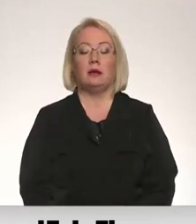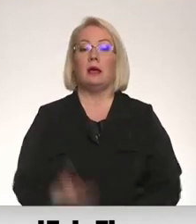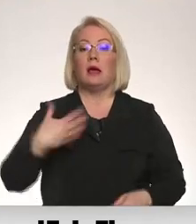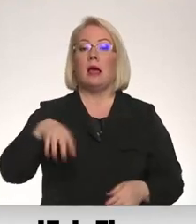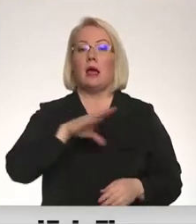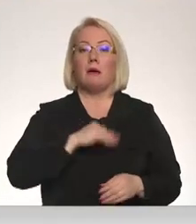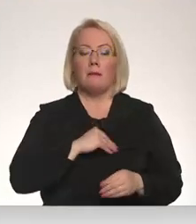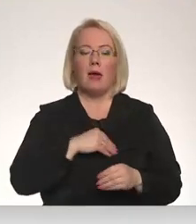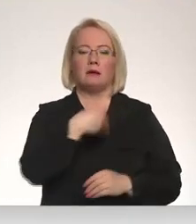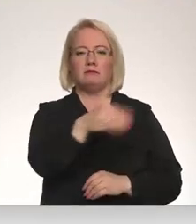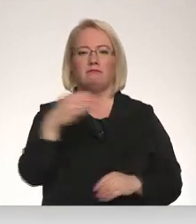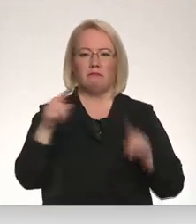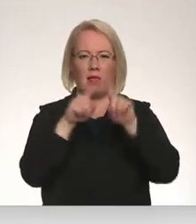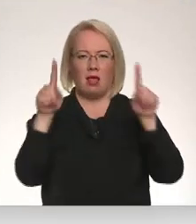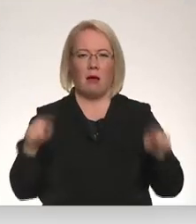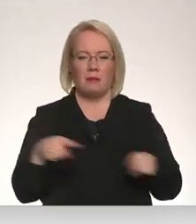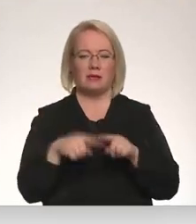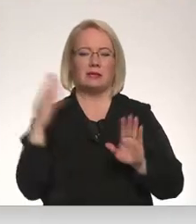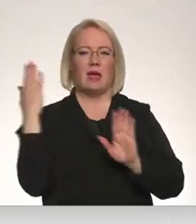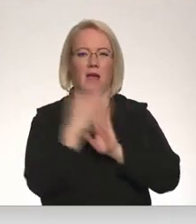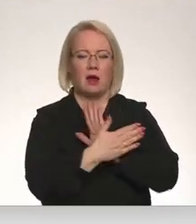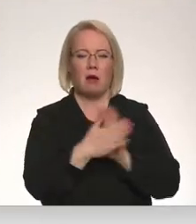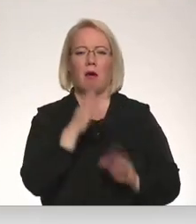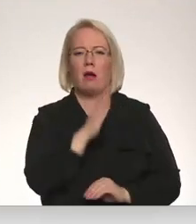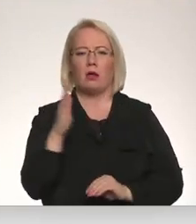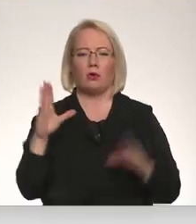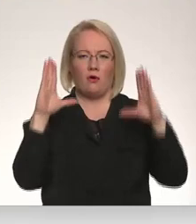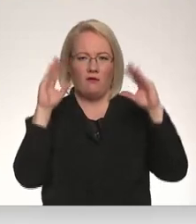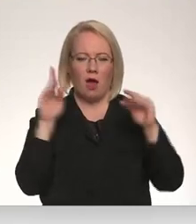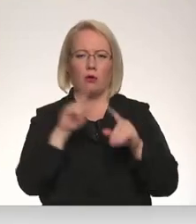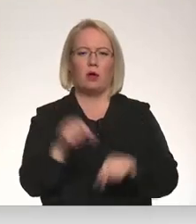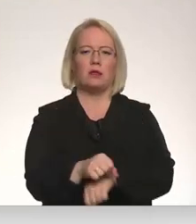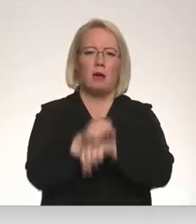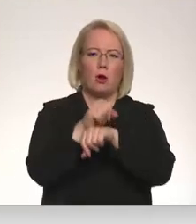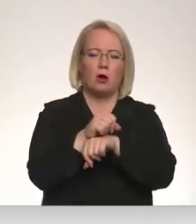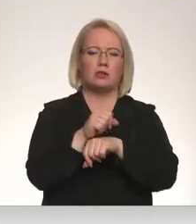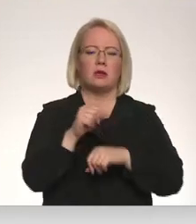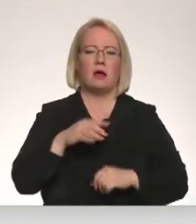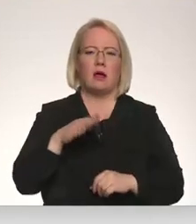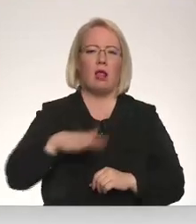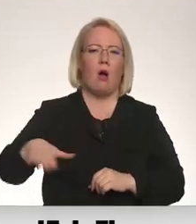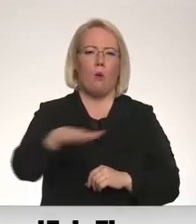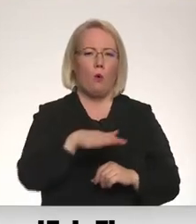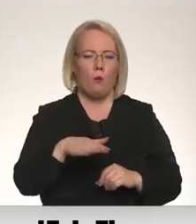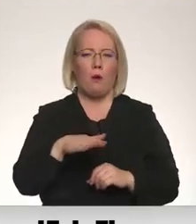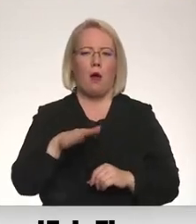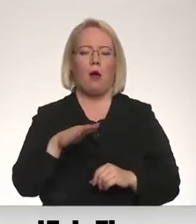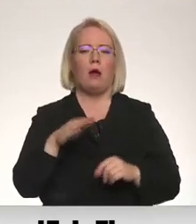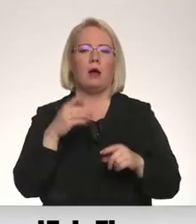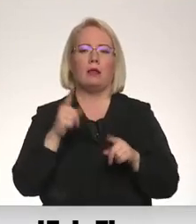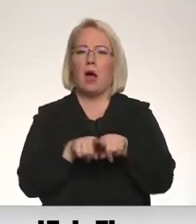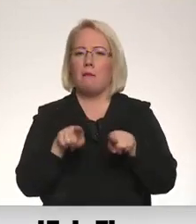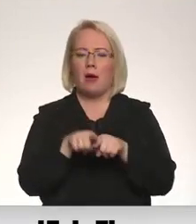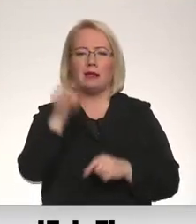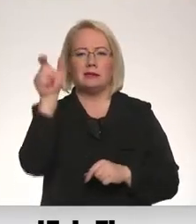Mēs dalām skrējlapiņas cilvēkiem, kuri iet garām. Gandrīz katru vakaru ir demonstrācijas Trafalgāra laukumā un pie Downing Streetas.